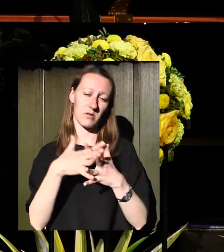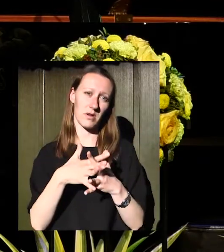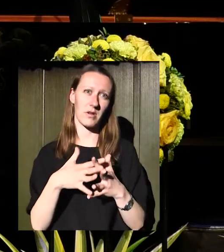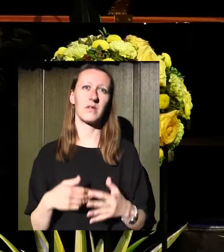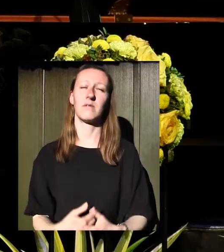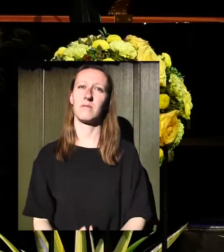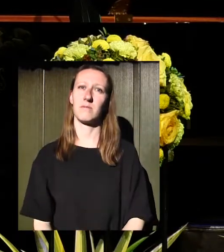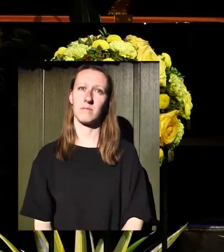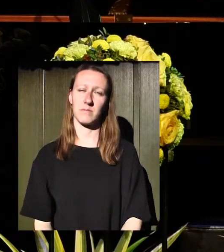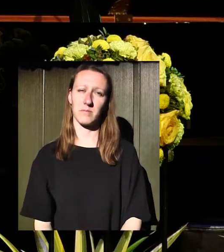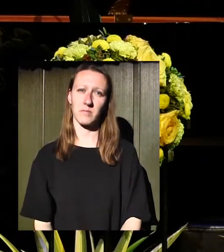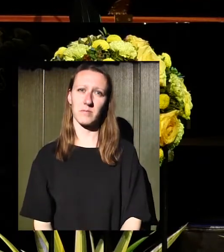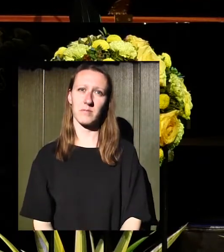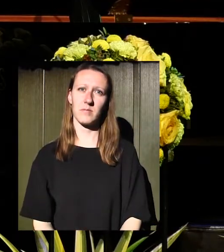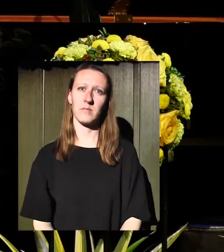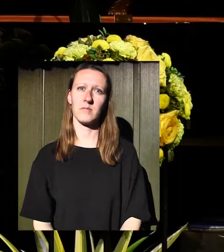città.